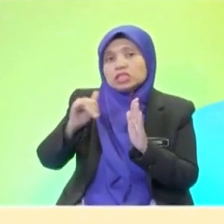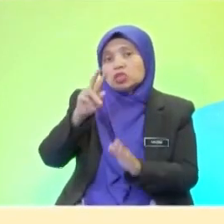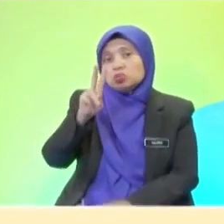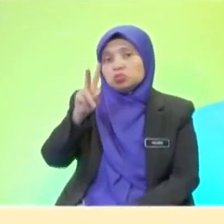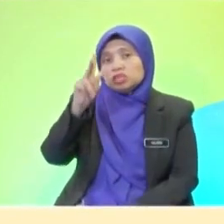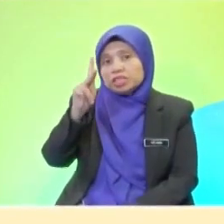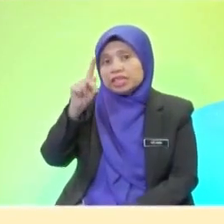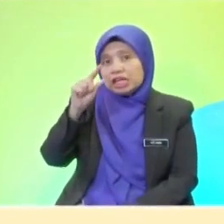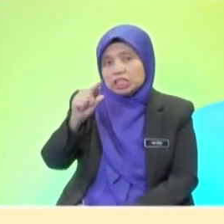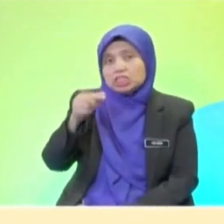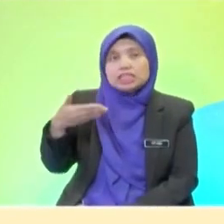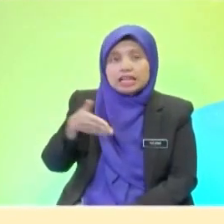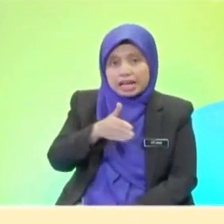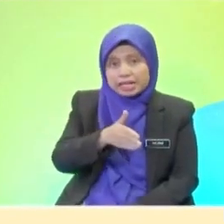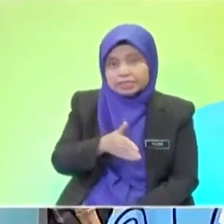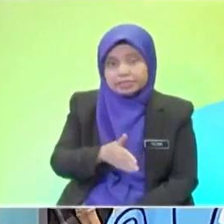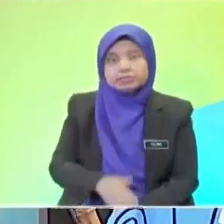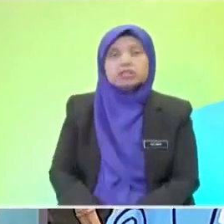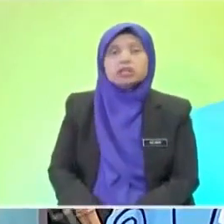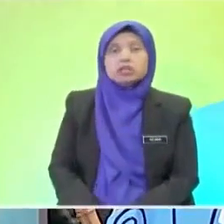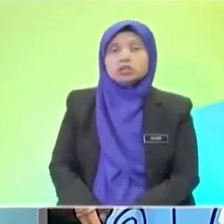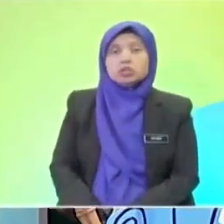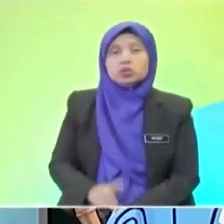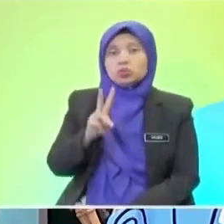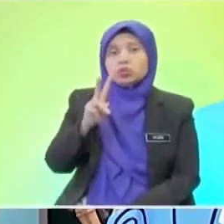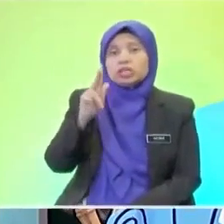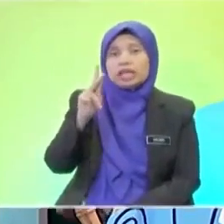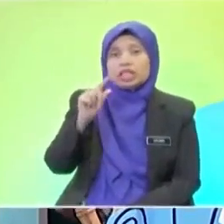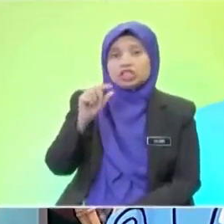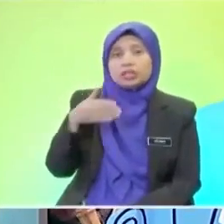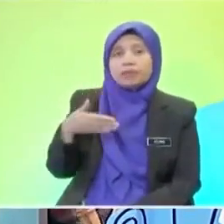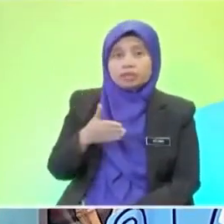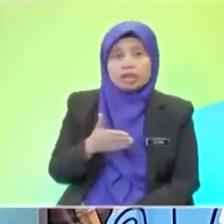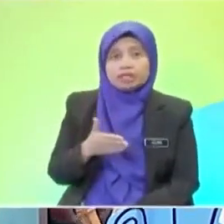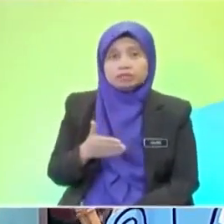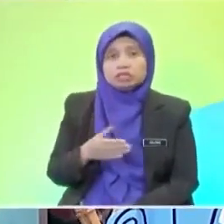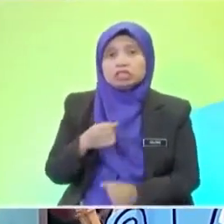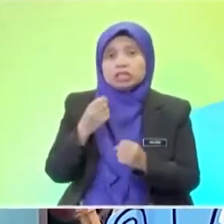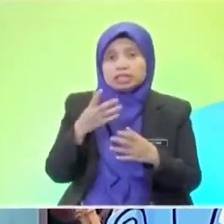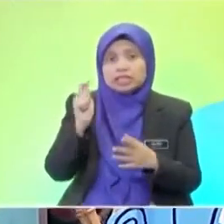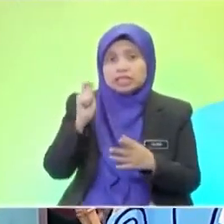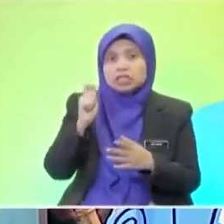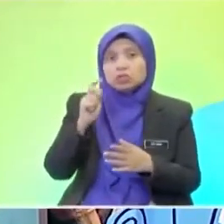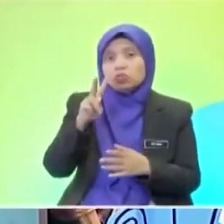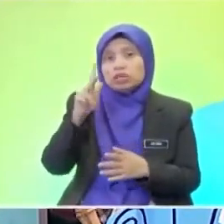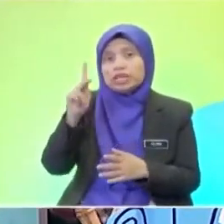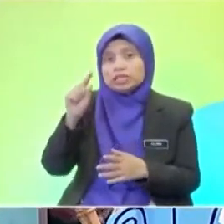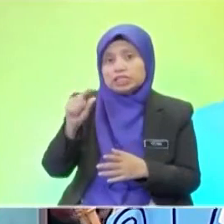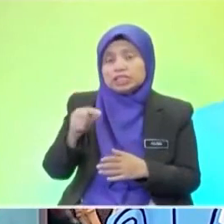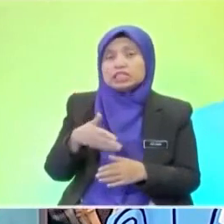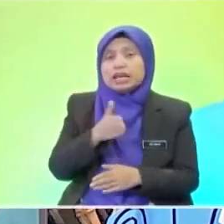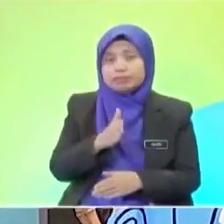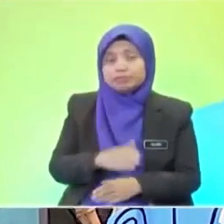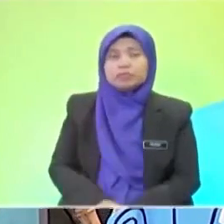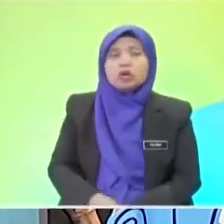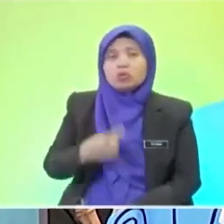ah Ayah Aina menangkap sekongkorannya 2 kg ikan atau penjahitnya tadi dua keju ikan kita kunci jawaban itu